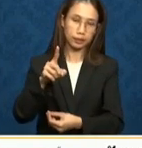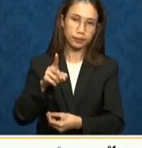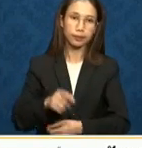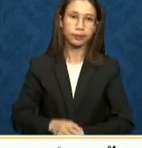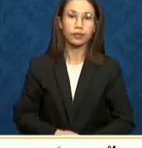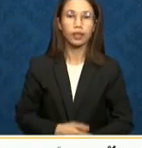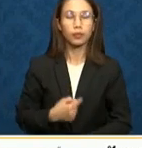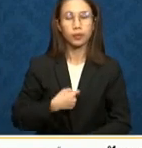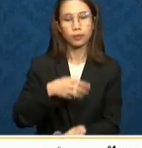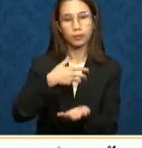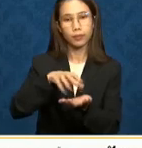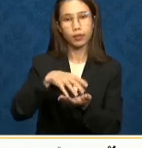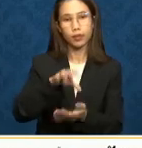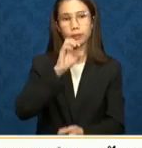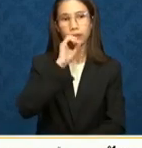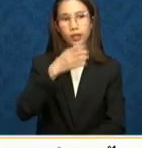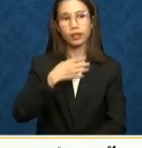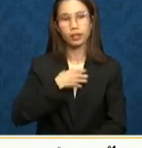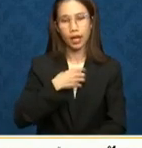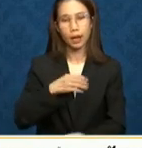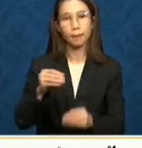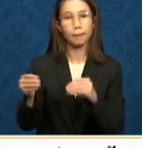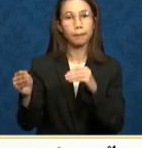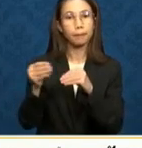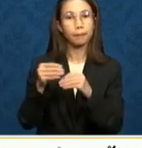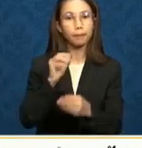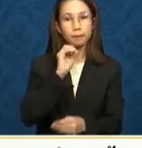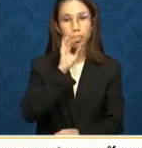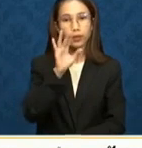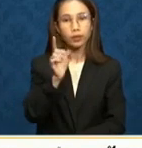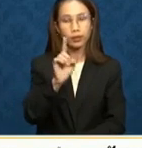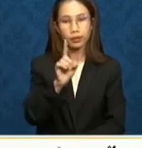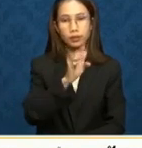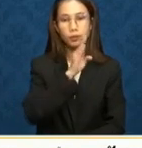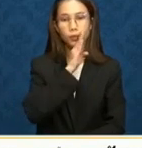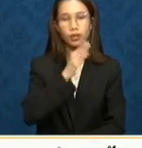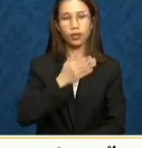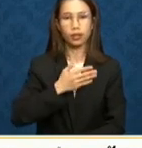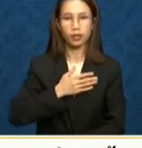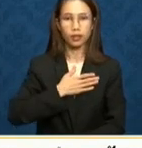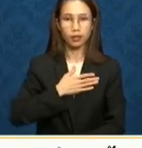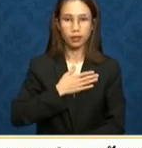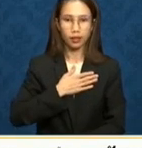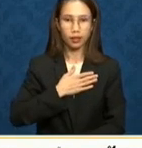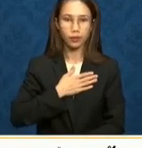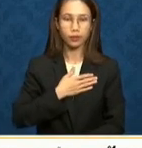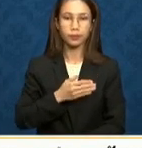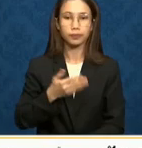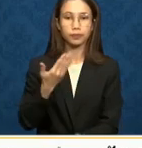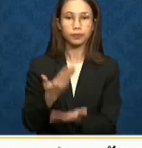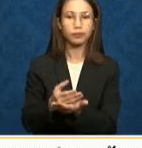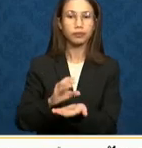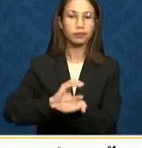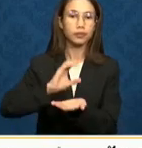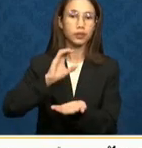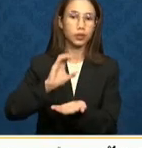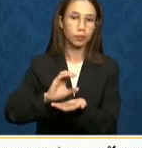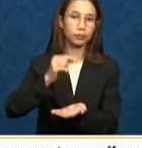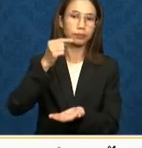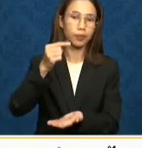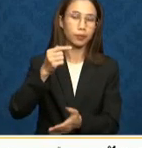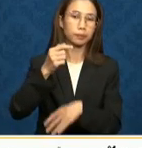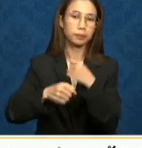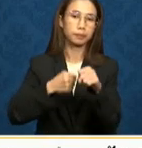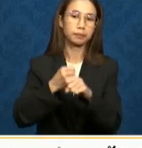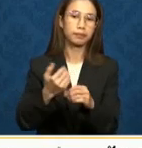าทั้งหมดนี้นะครับก็อยากจะให้เกิดความอุ่นใจว่าในการที่เราขาดใช้งบขาดดุลปีนี้นะครับ